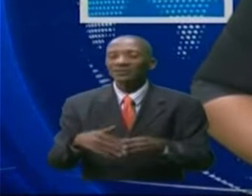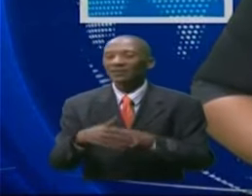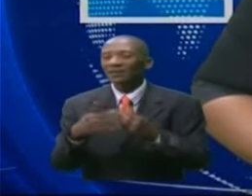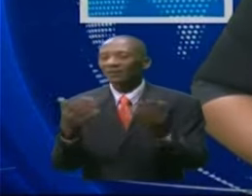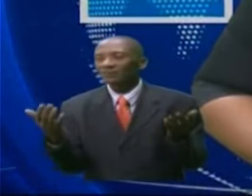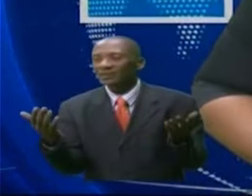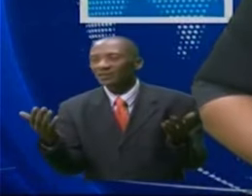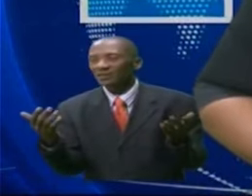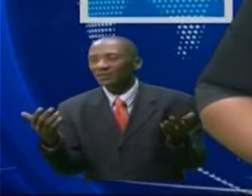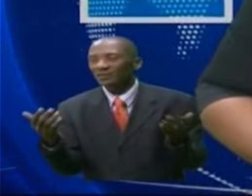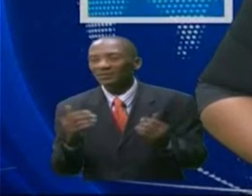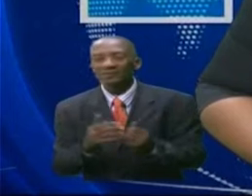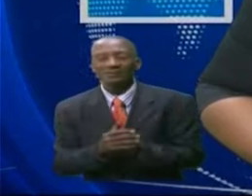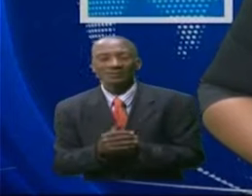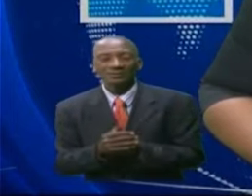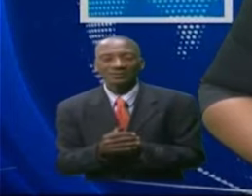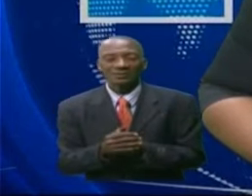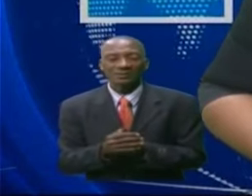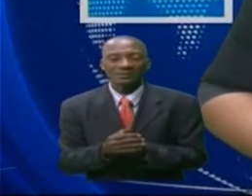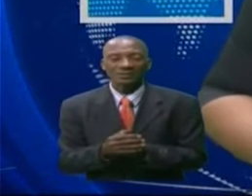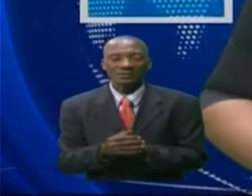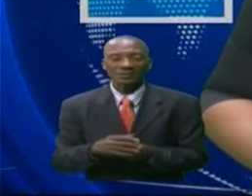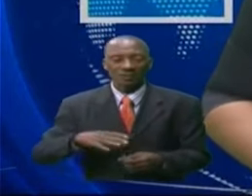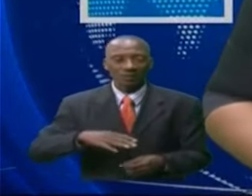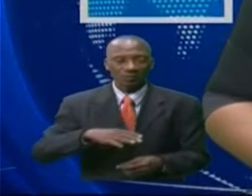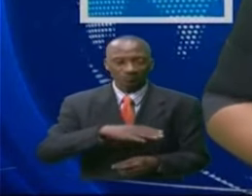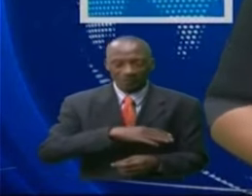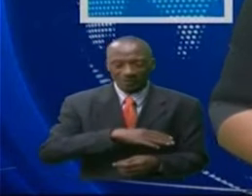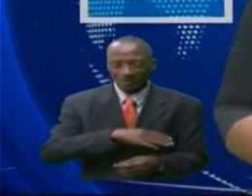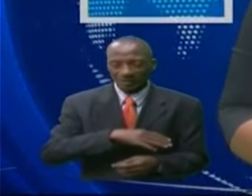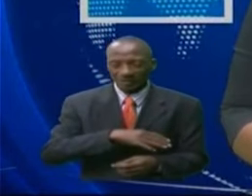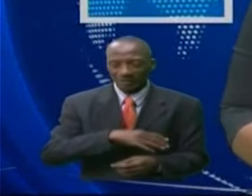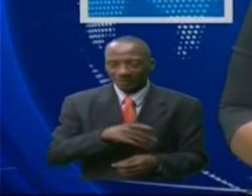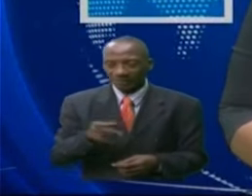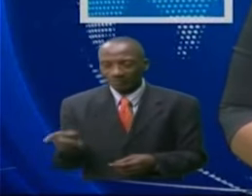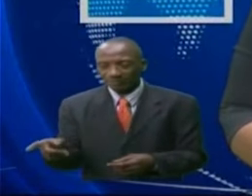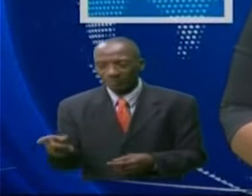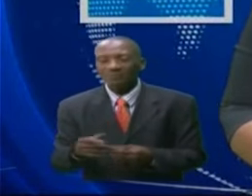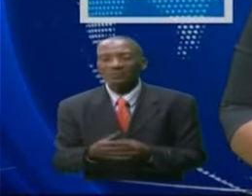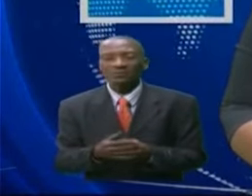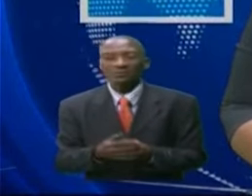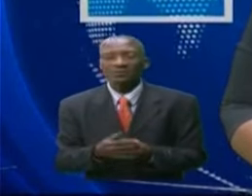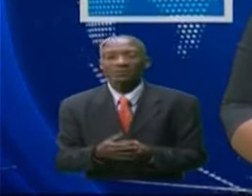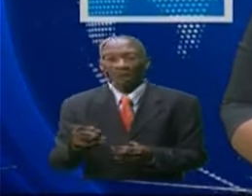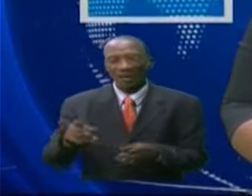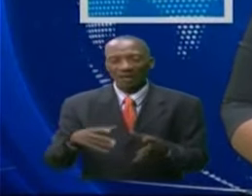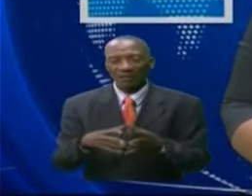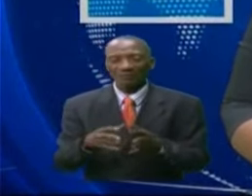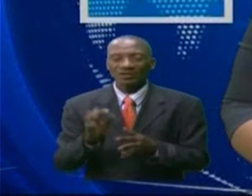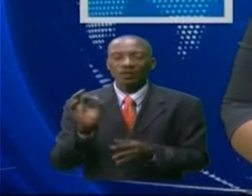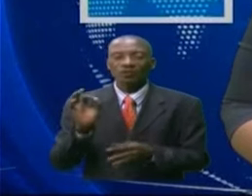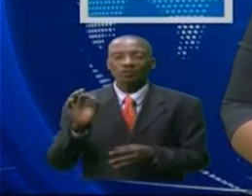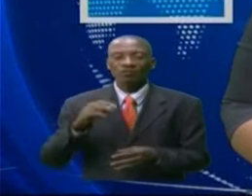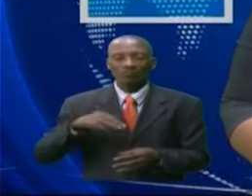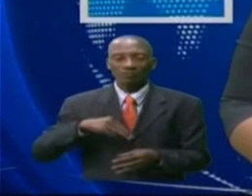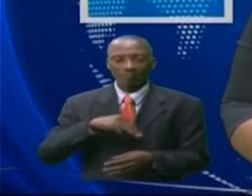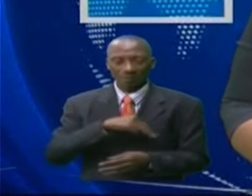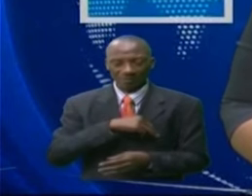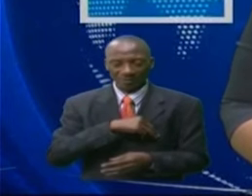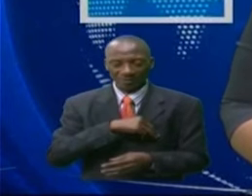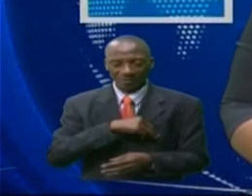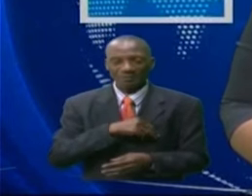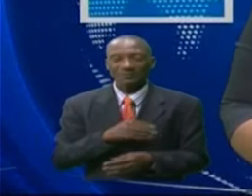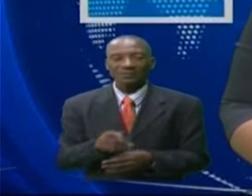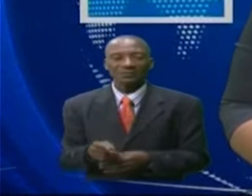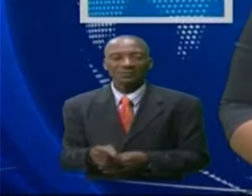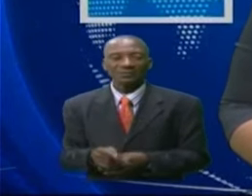comité Ngwaka investi hier dimanche en présence du deuxième vice-président du Sénat qui a appelé les nouveaux membres à la solidarité et à la compétence. Présence